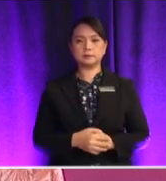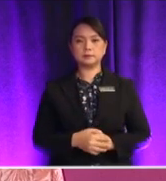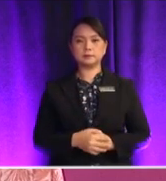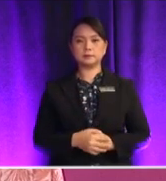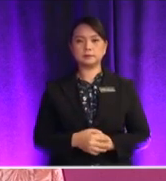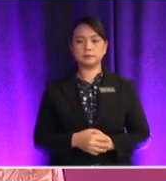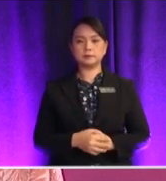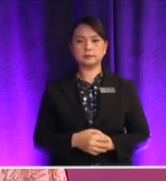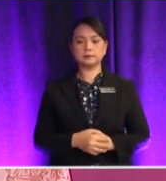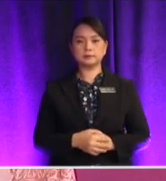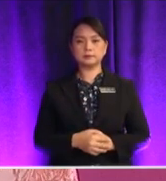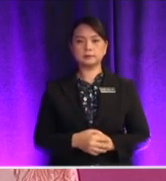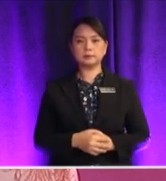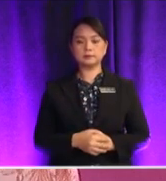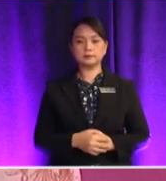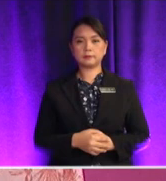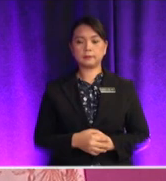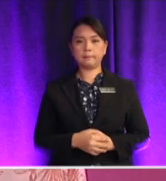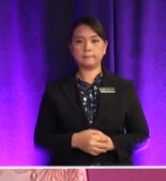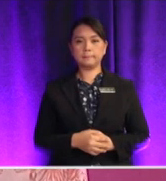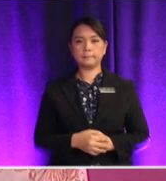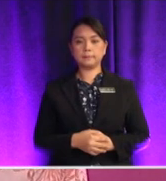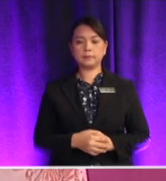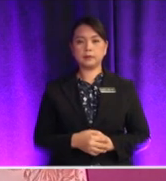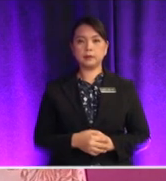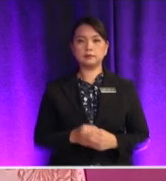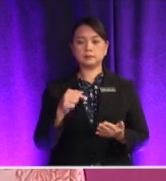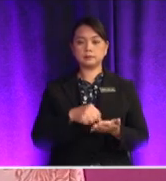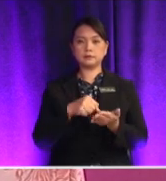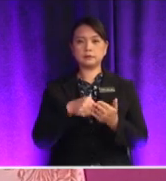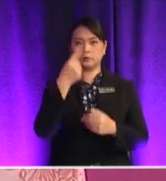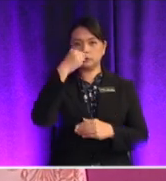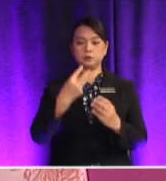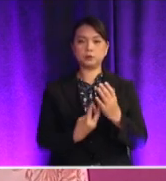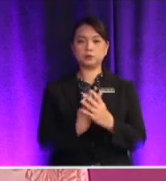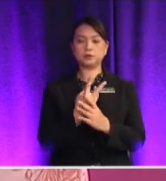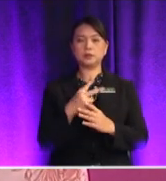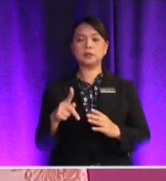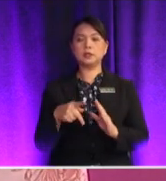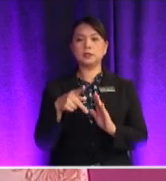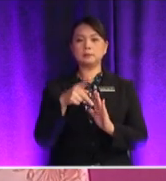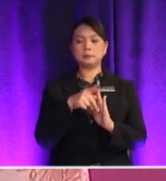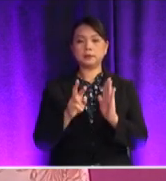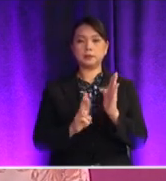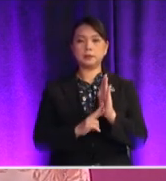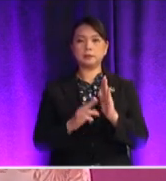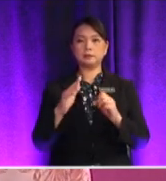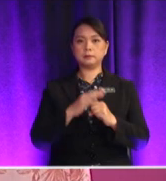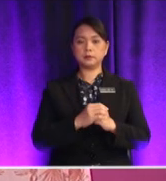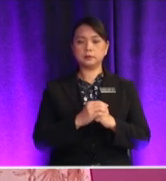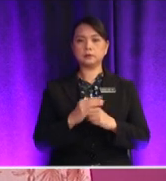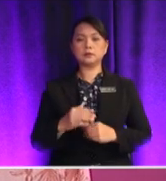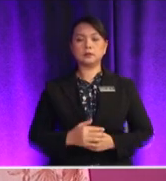tadi. Betul ya? Jadi inilah untuk mewujudkan perpaduan dan keamanan dikekalkan dalam kalangan